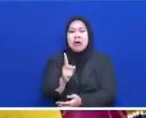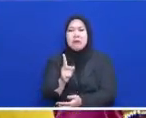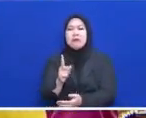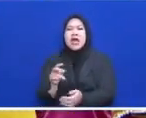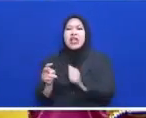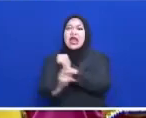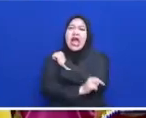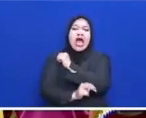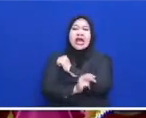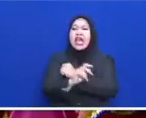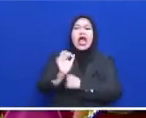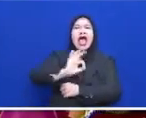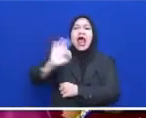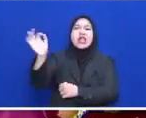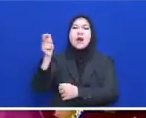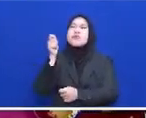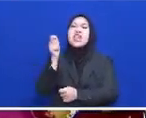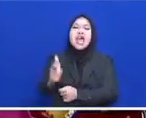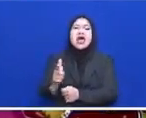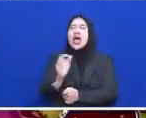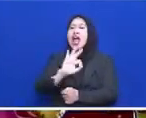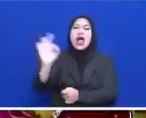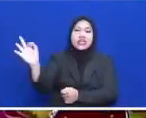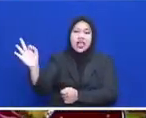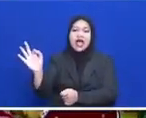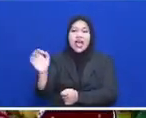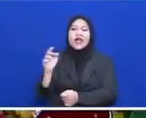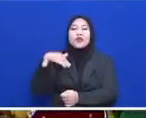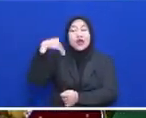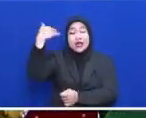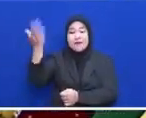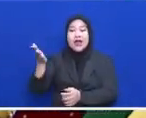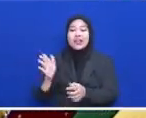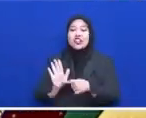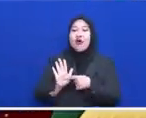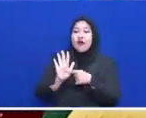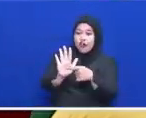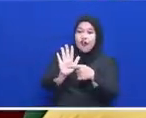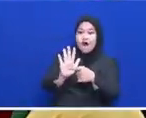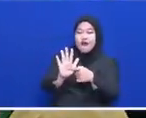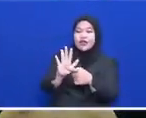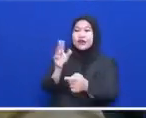tidak mau membiayai mereka. Kedepan justru itu yang akan didorong, supaya Indonesia